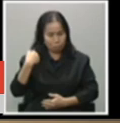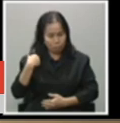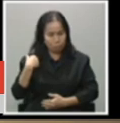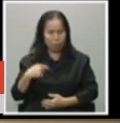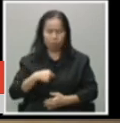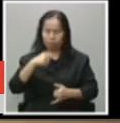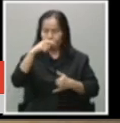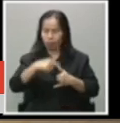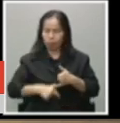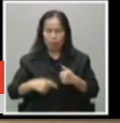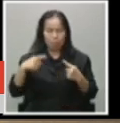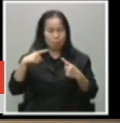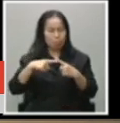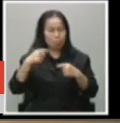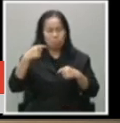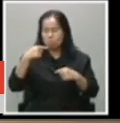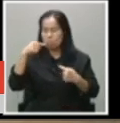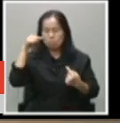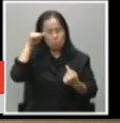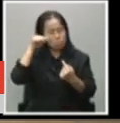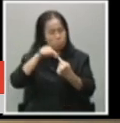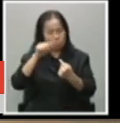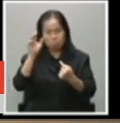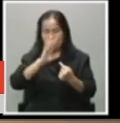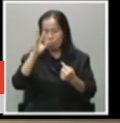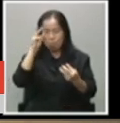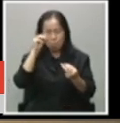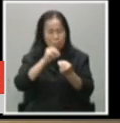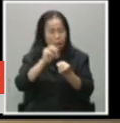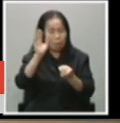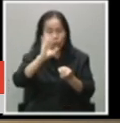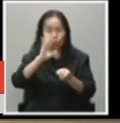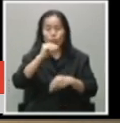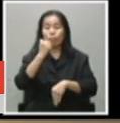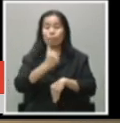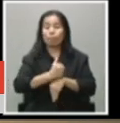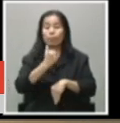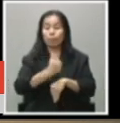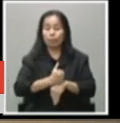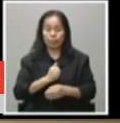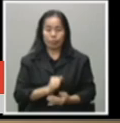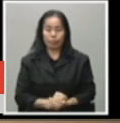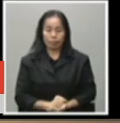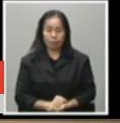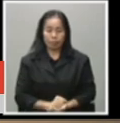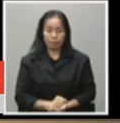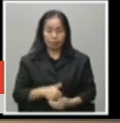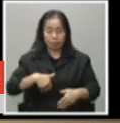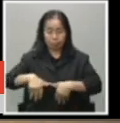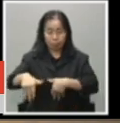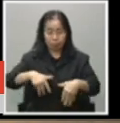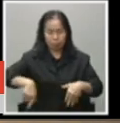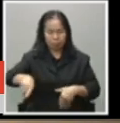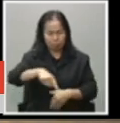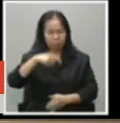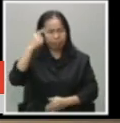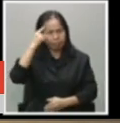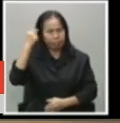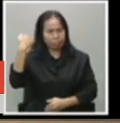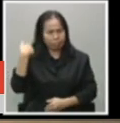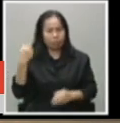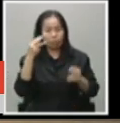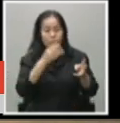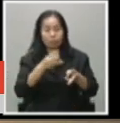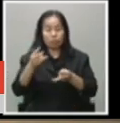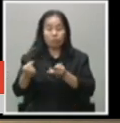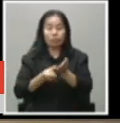ความเหมาะสมในตำแหน่งนี้แล้วควรที่จะลาออกได้หรือยังนะคะแล้วก็ประชาชนอาจจะเข้าใจได้ว่าวิธีการแก้ไขปั